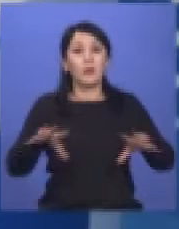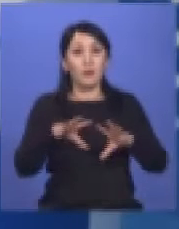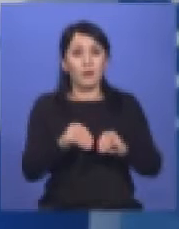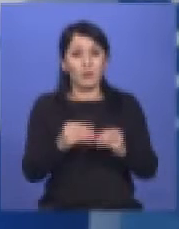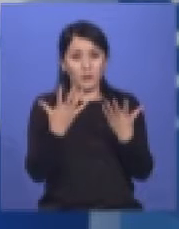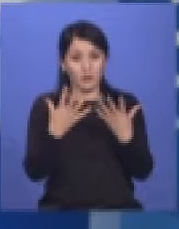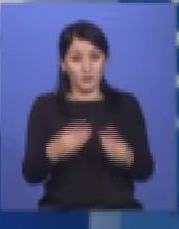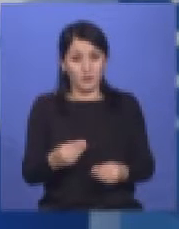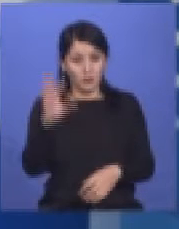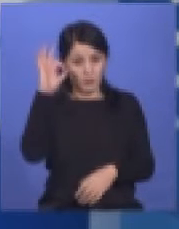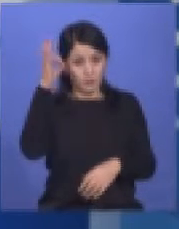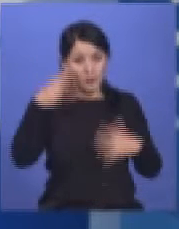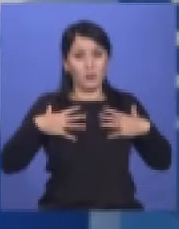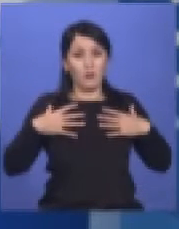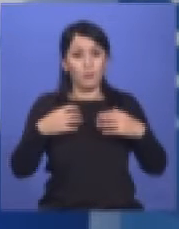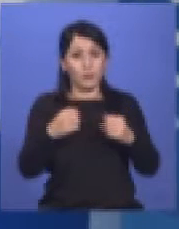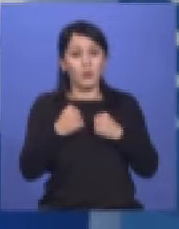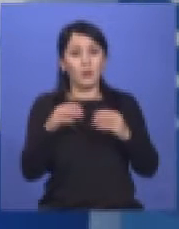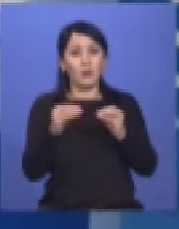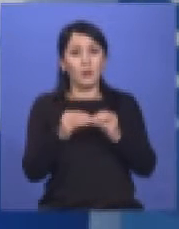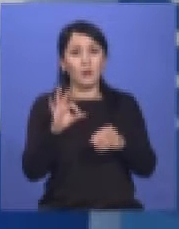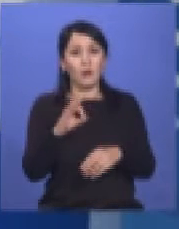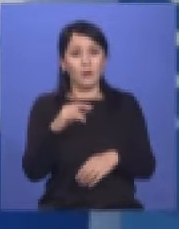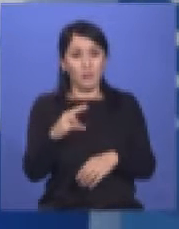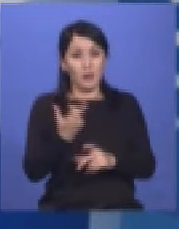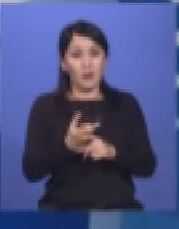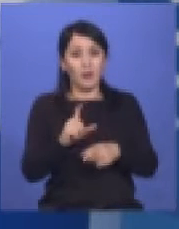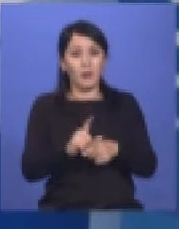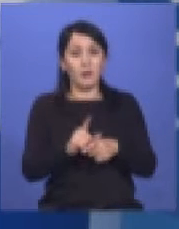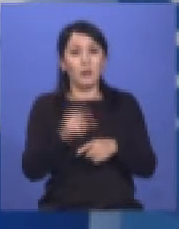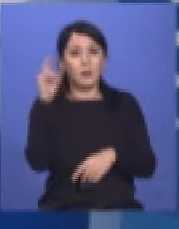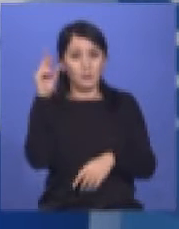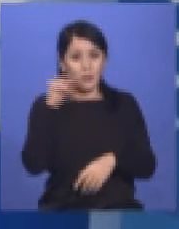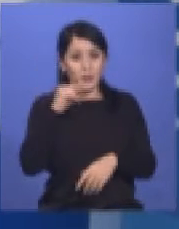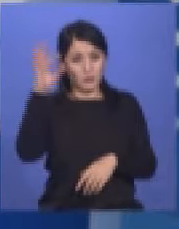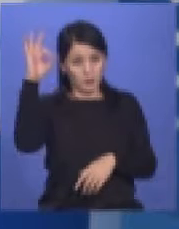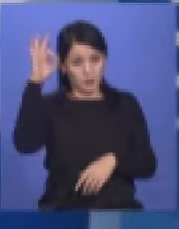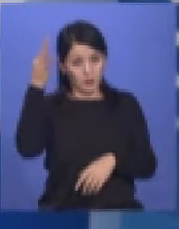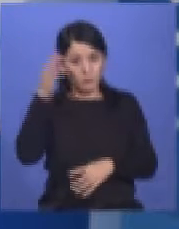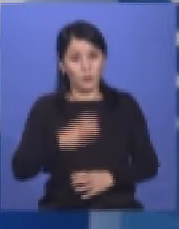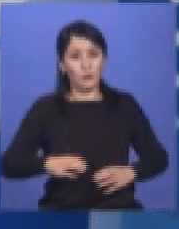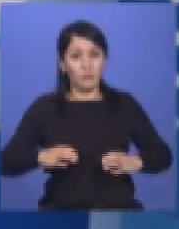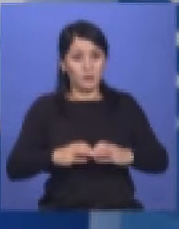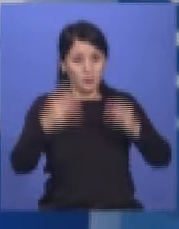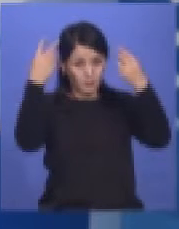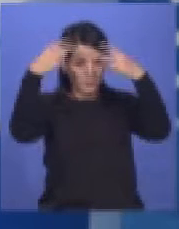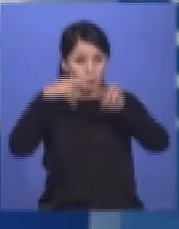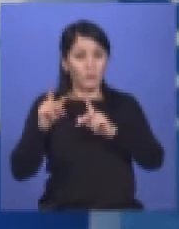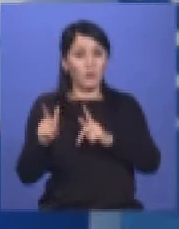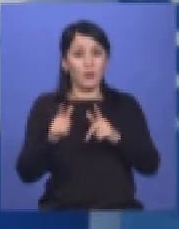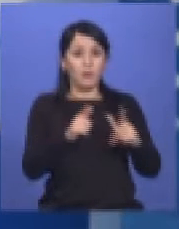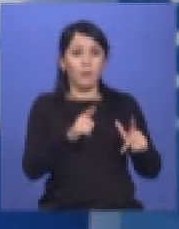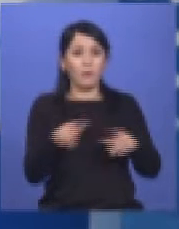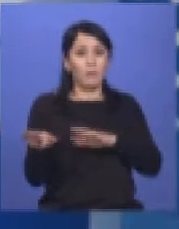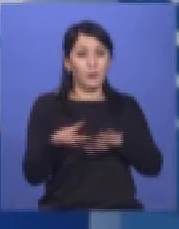Всемирный день психического здоровья отмечается ежегодно 10 октября. К этой дате психологическая служба университета